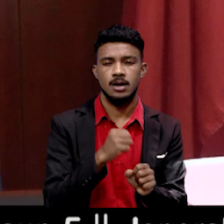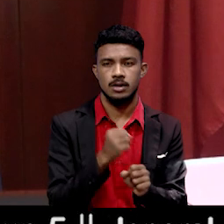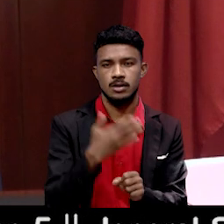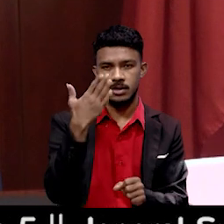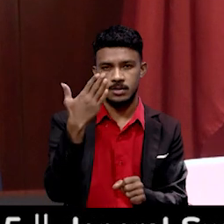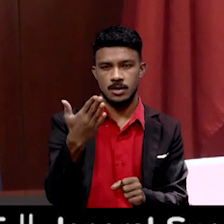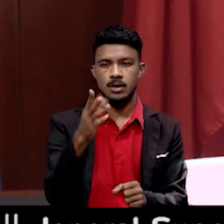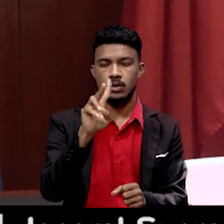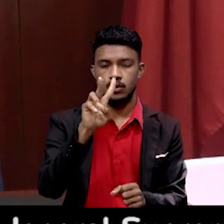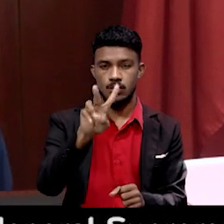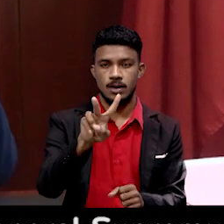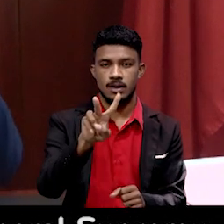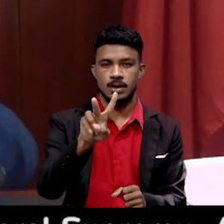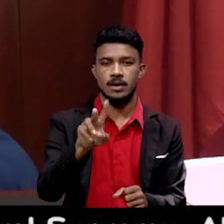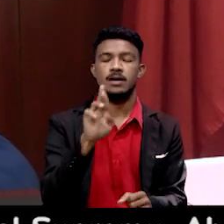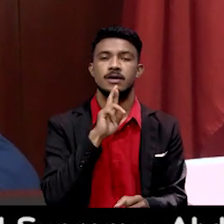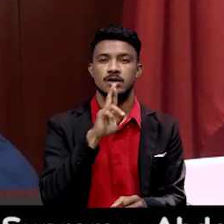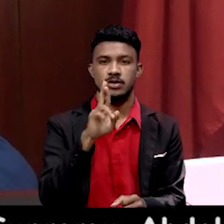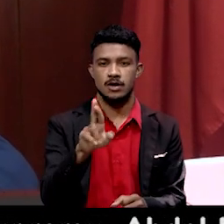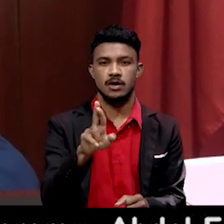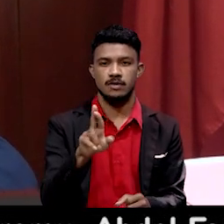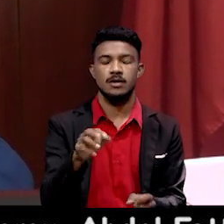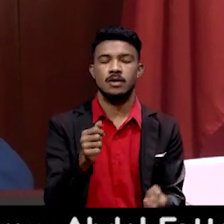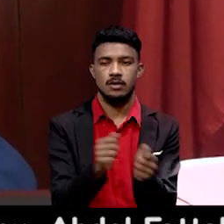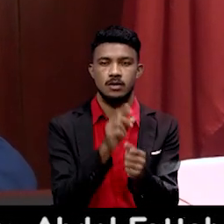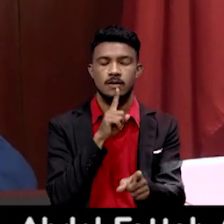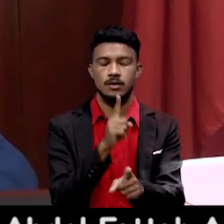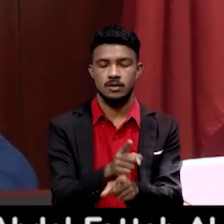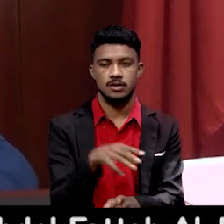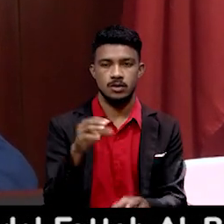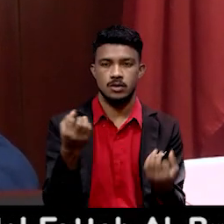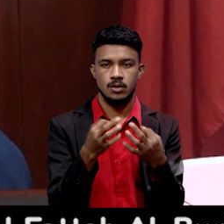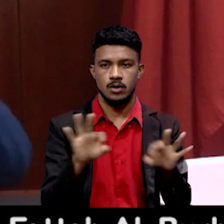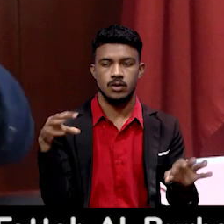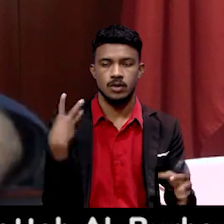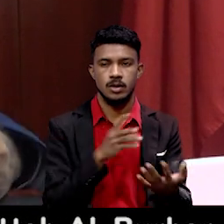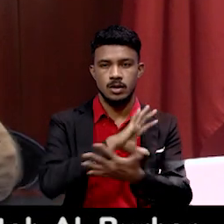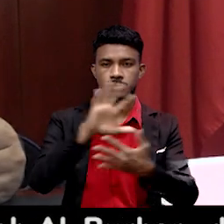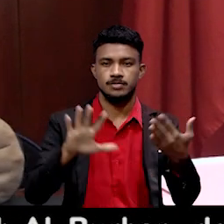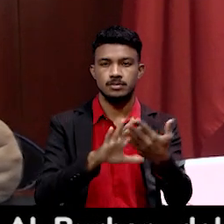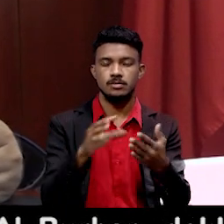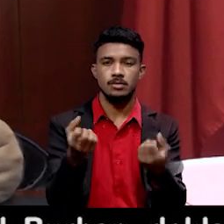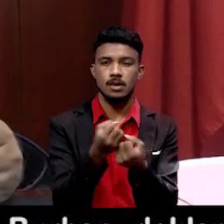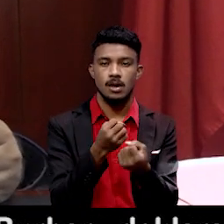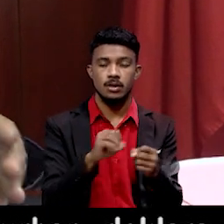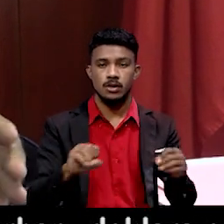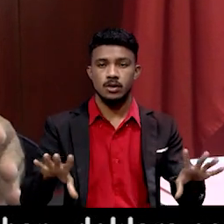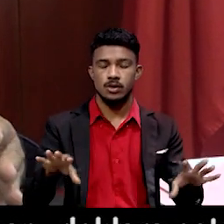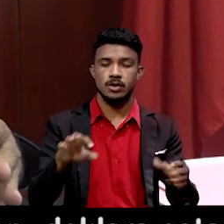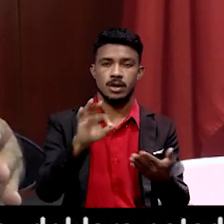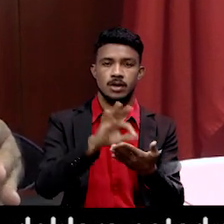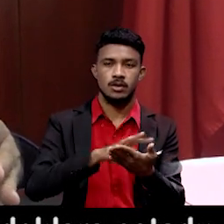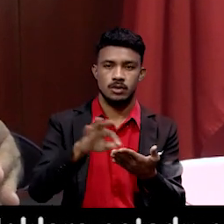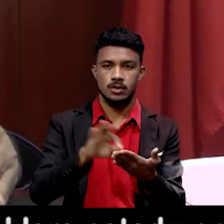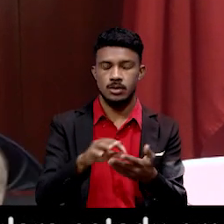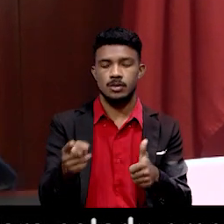parte ruane ten ser resolve internal seruanian hotu ita selebe fali hakotu te kontrato ho ida primero